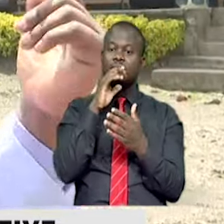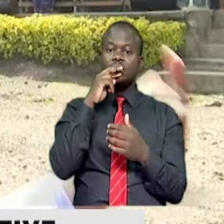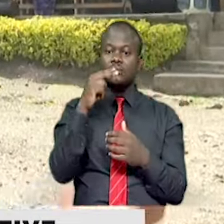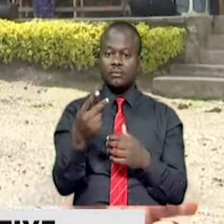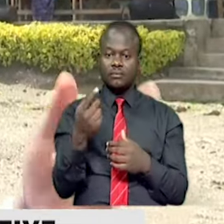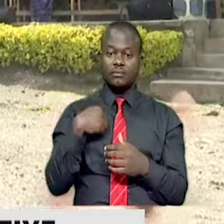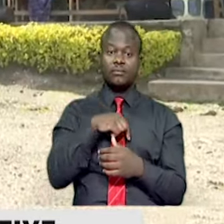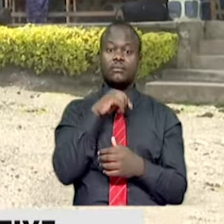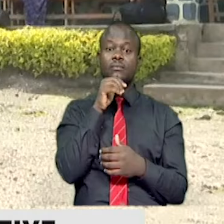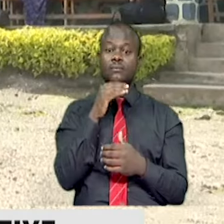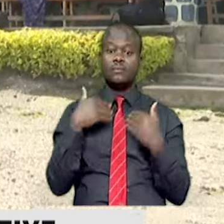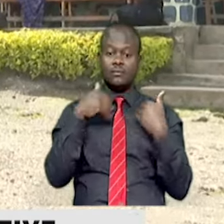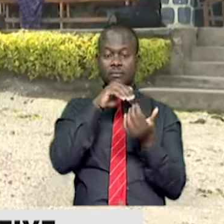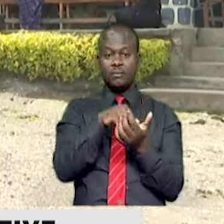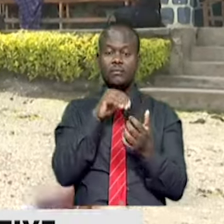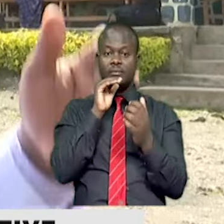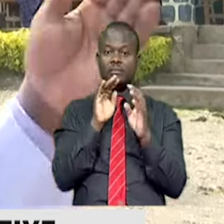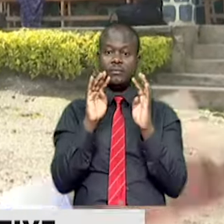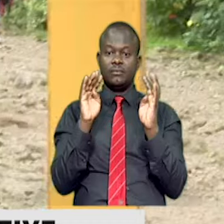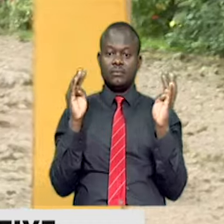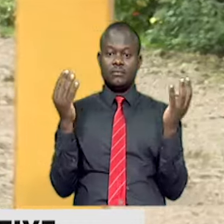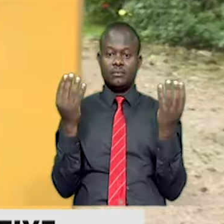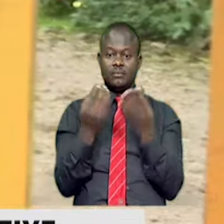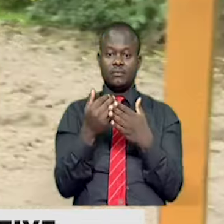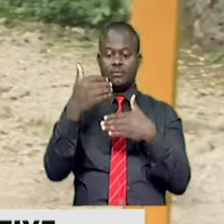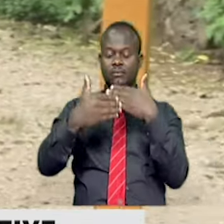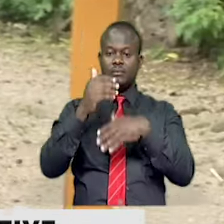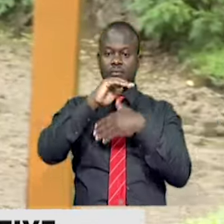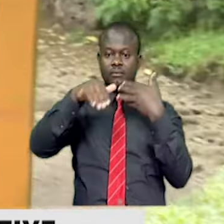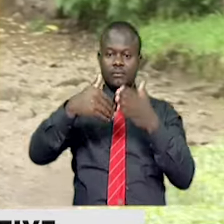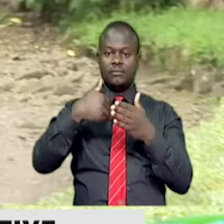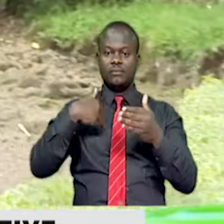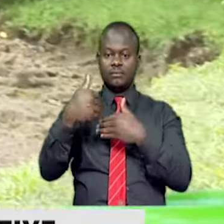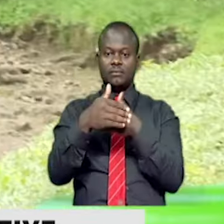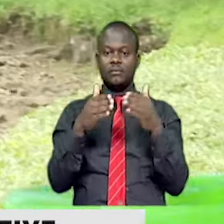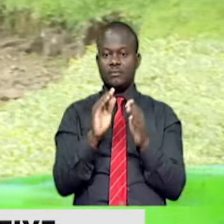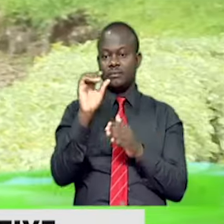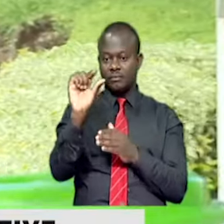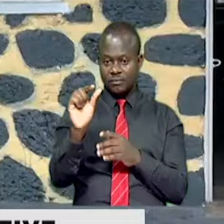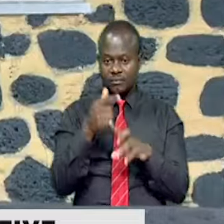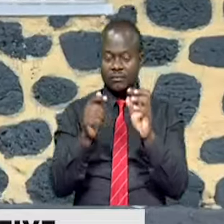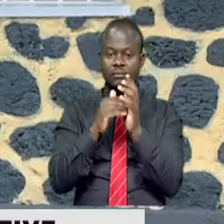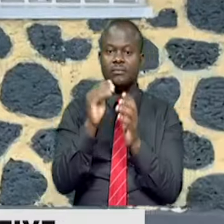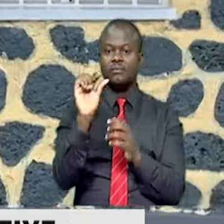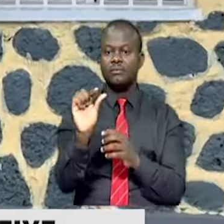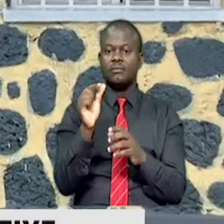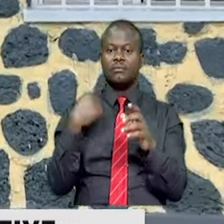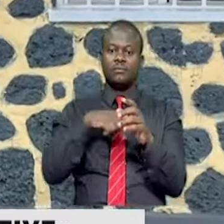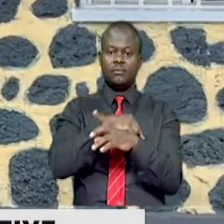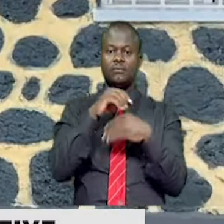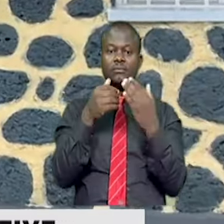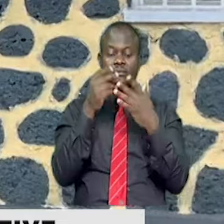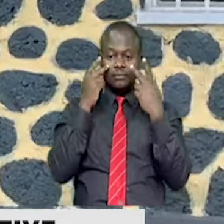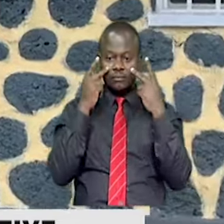dufite ikigo nderabuzima kitazitiye gituranye n'abaturage dufite ibyumba bitoya kandi bikeye tubonye